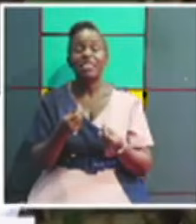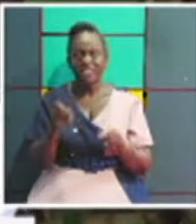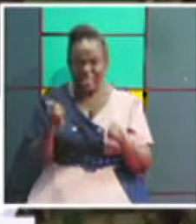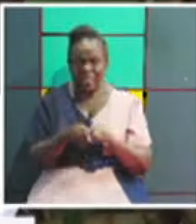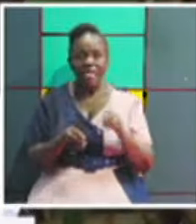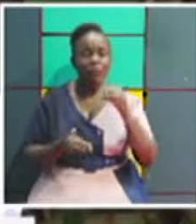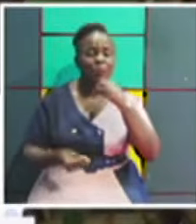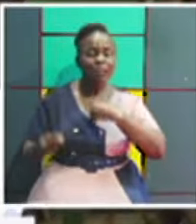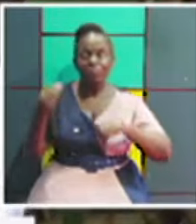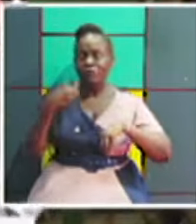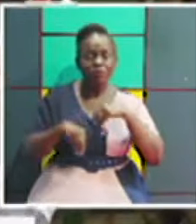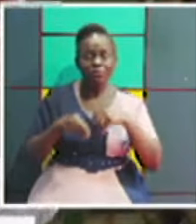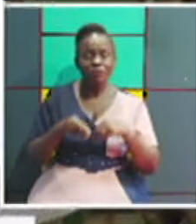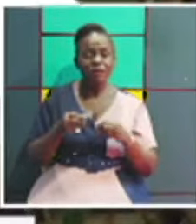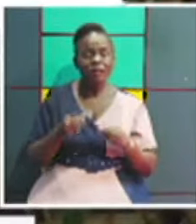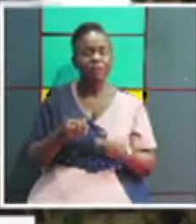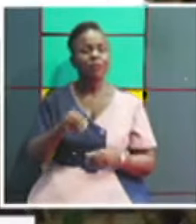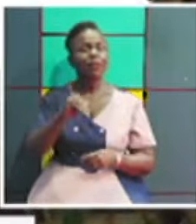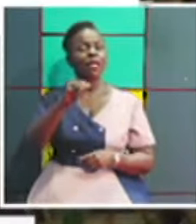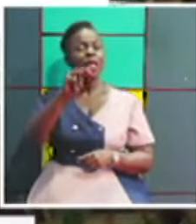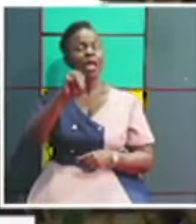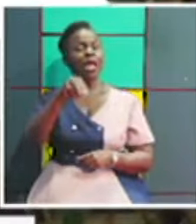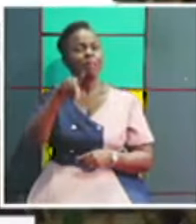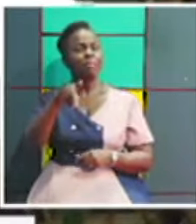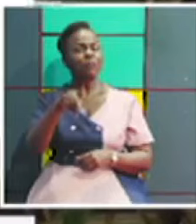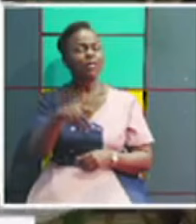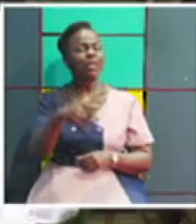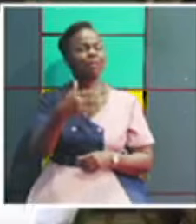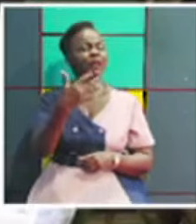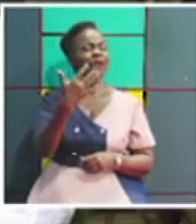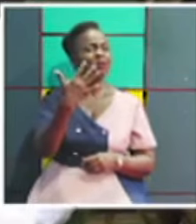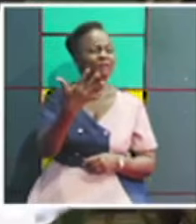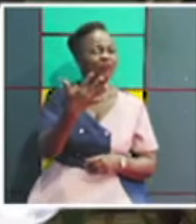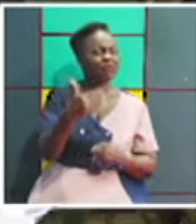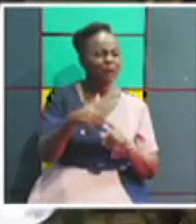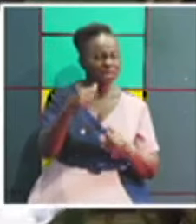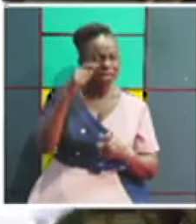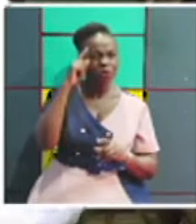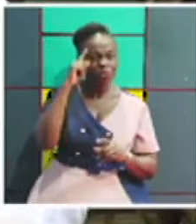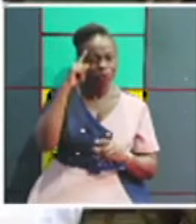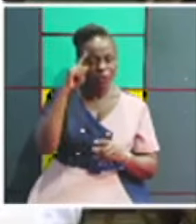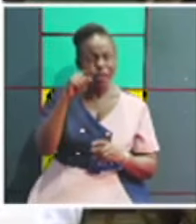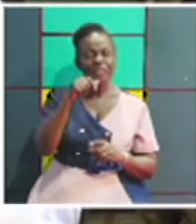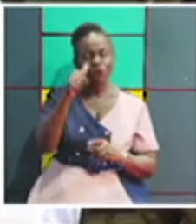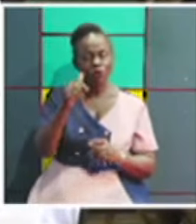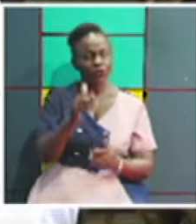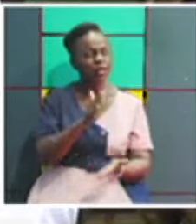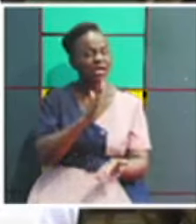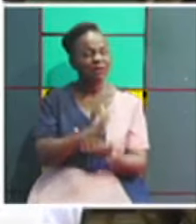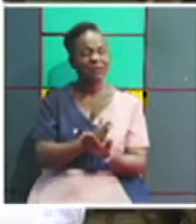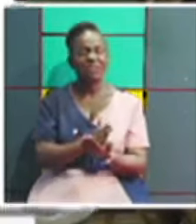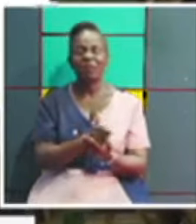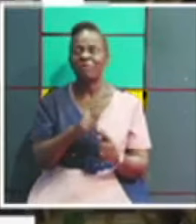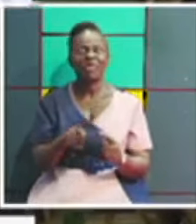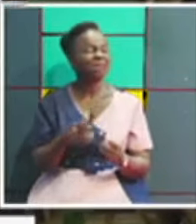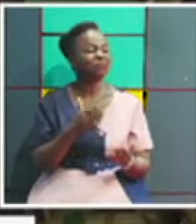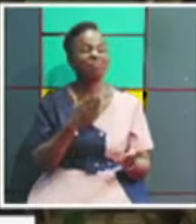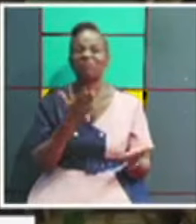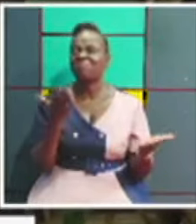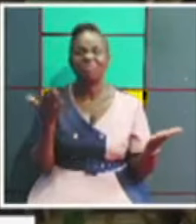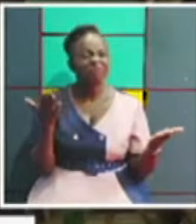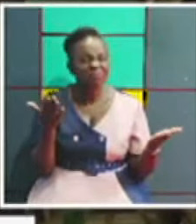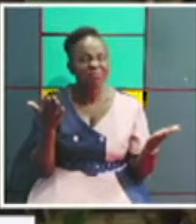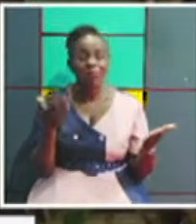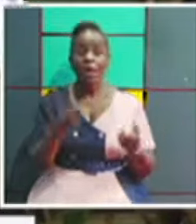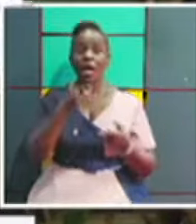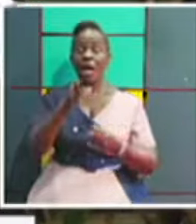Ndi MP. MP mwabalabye tekyali MP gw'olowooza nti waliwo MP mu Palaamenti. So abo